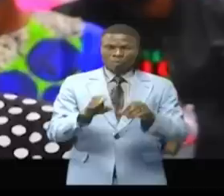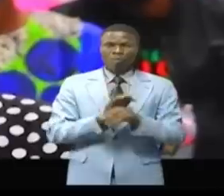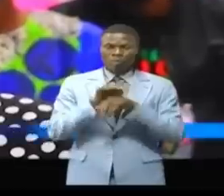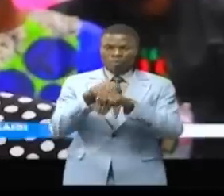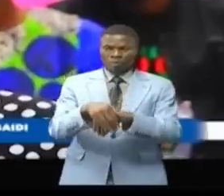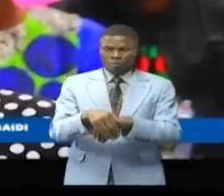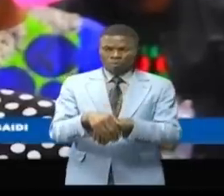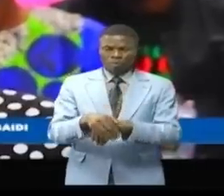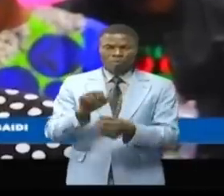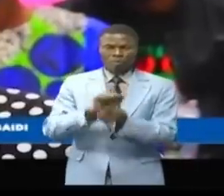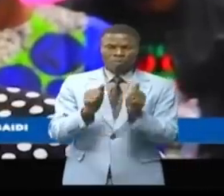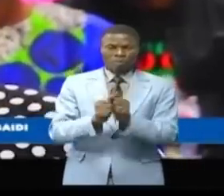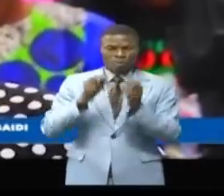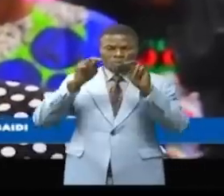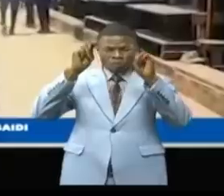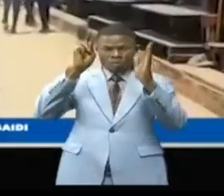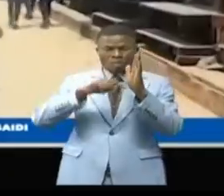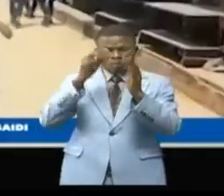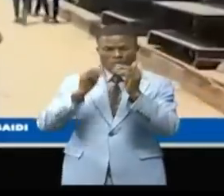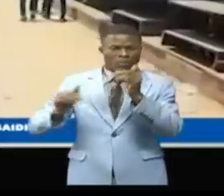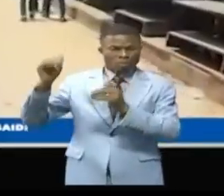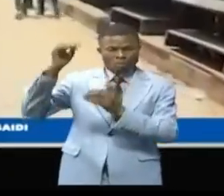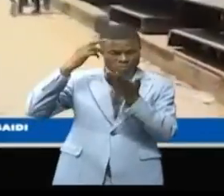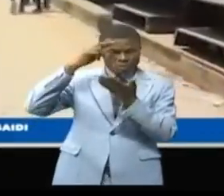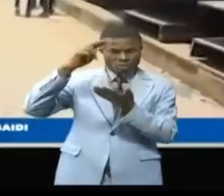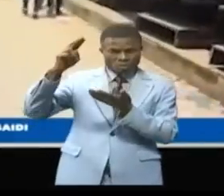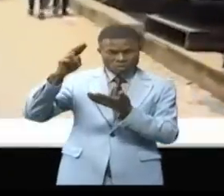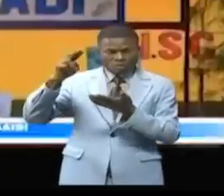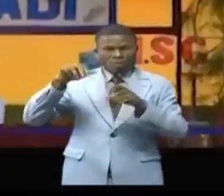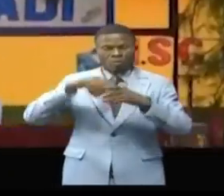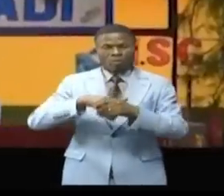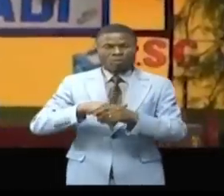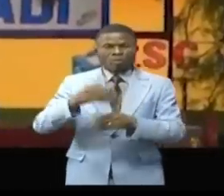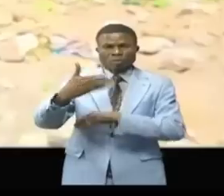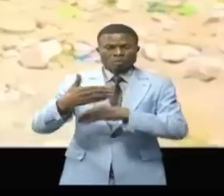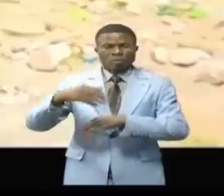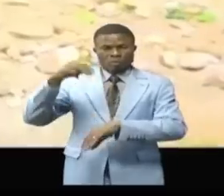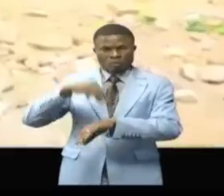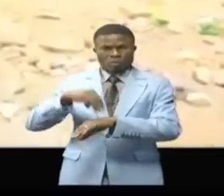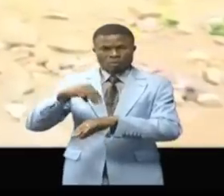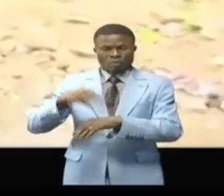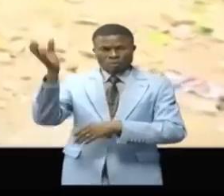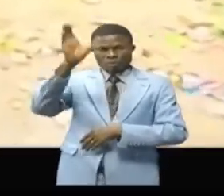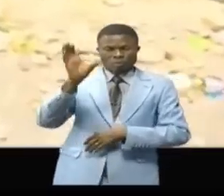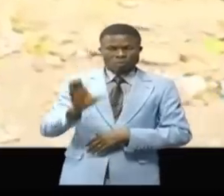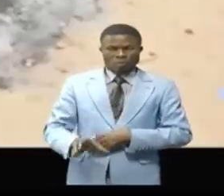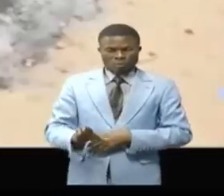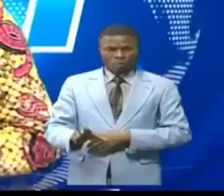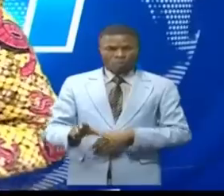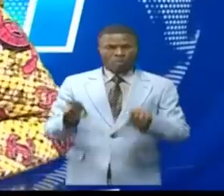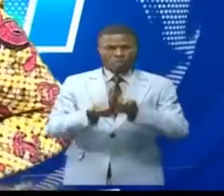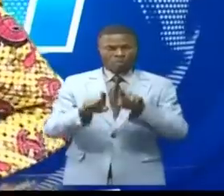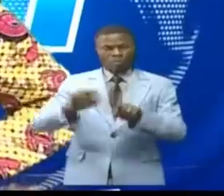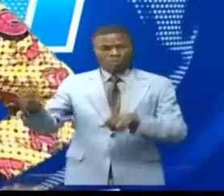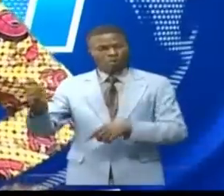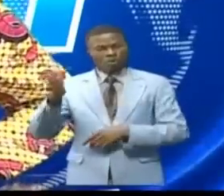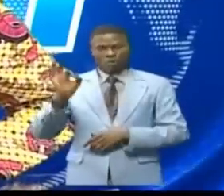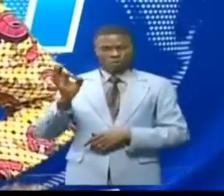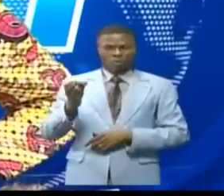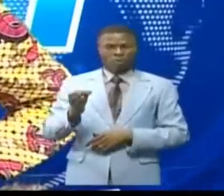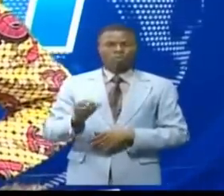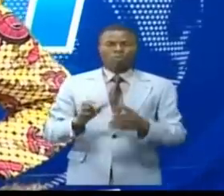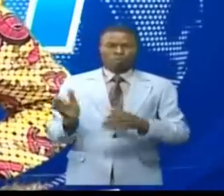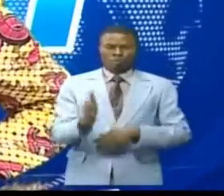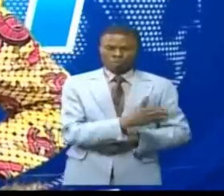qu'une telle cérémonie intervient dans les secteurs d'enseignement supérieur et universitaire, tant dans la ville portuaire de Matadi qu'au Congo central ou ailleurs. Bientôt,